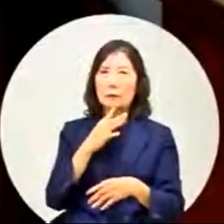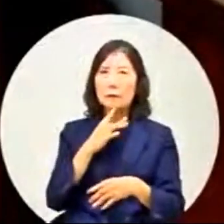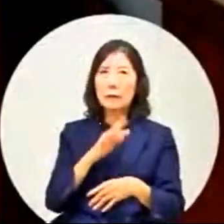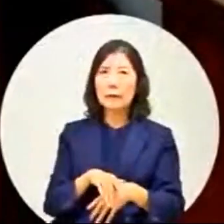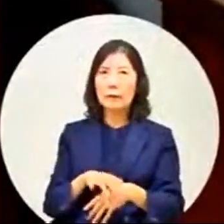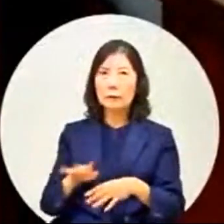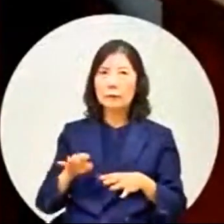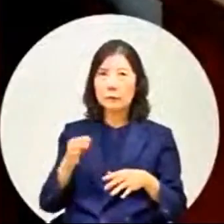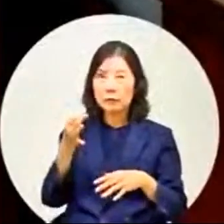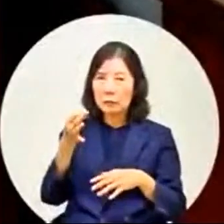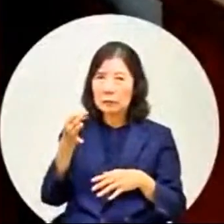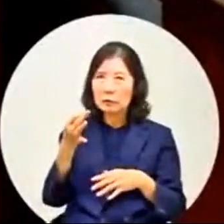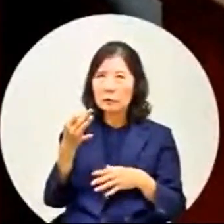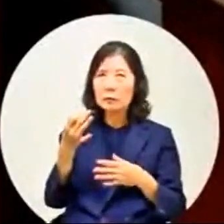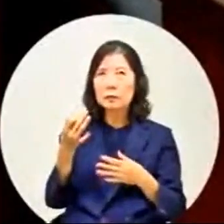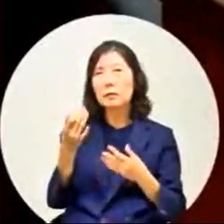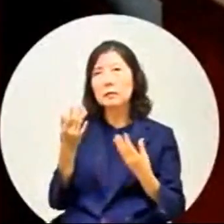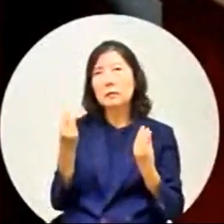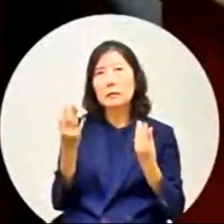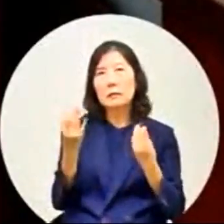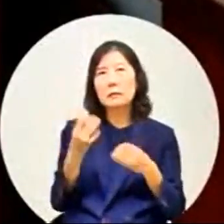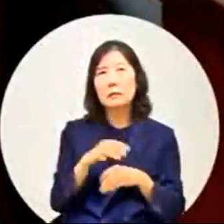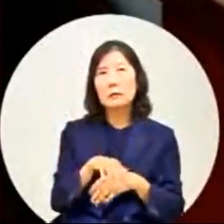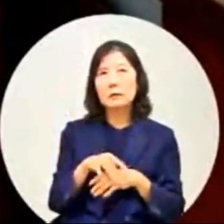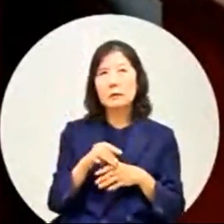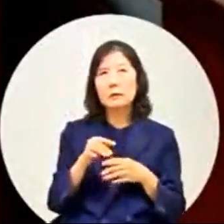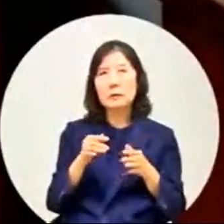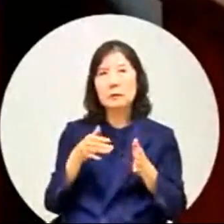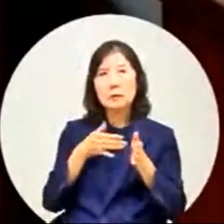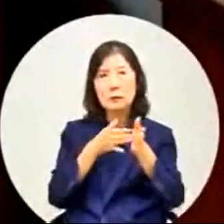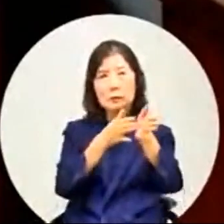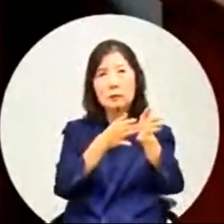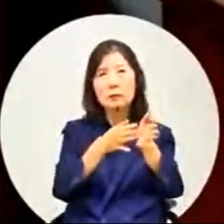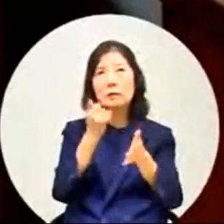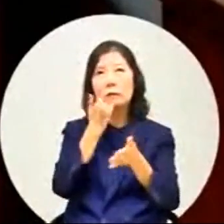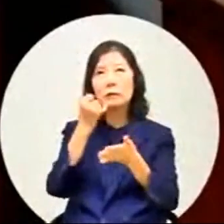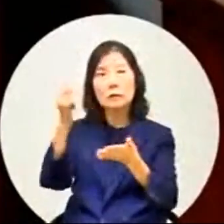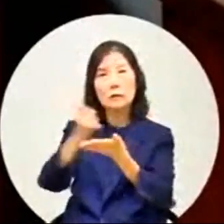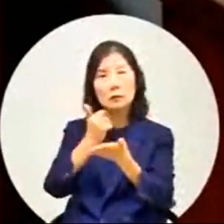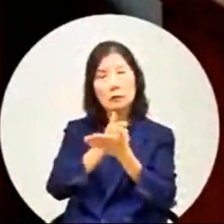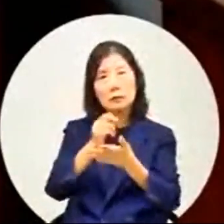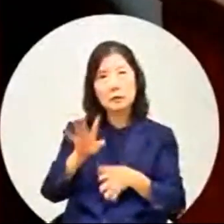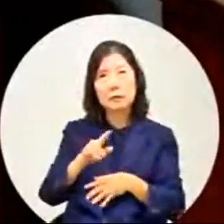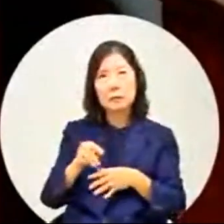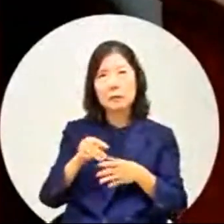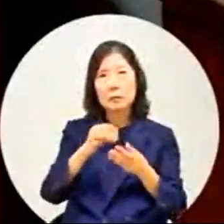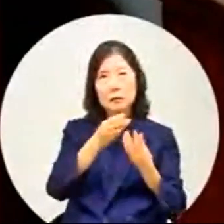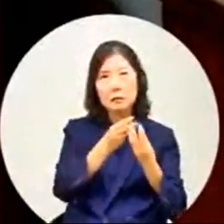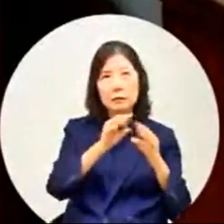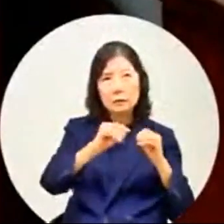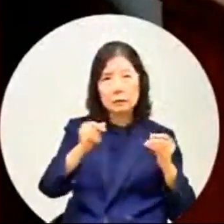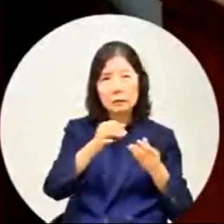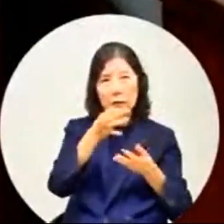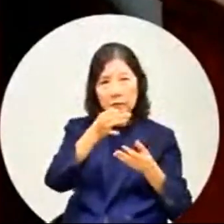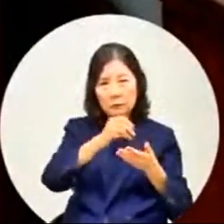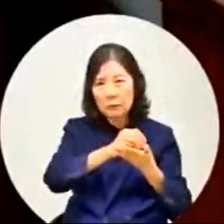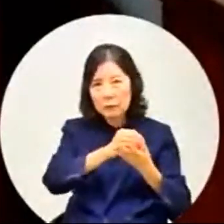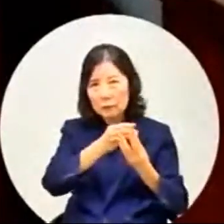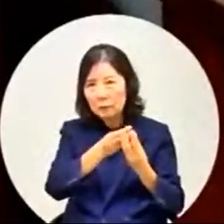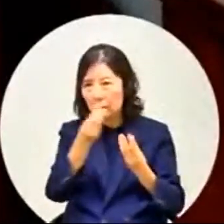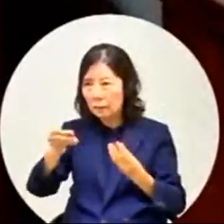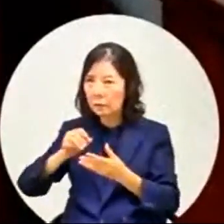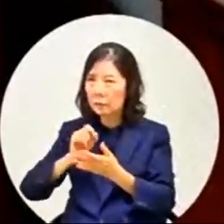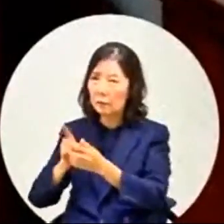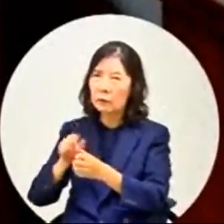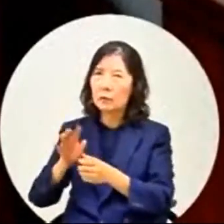在经费也还没有着落啊，为什么车厢可以先进来啊？为什么可以去挪用土地的费用？好，还有呢，一